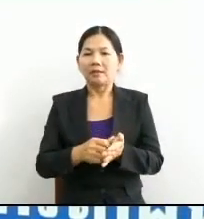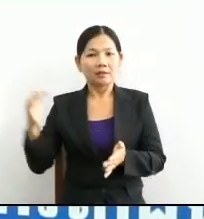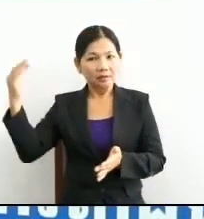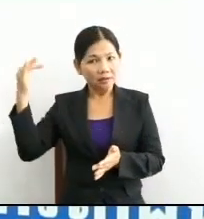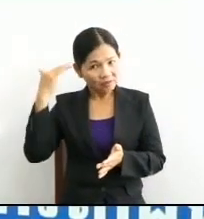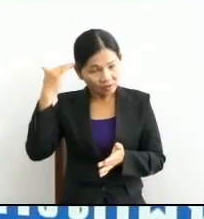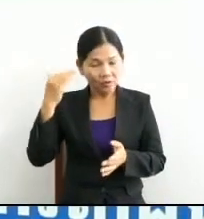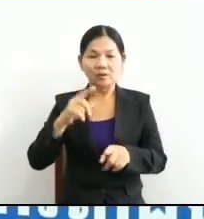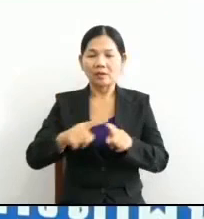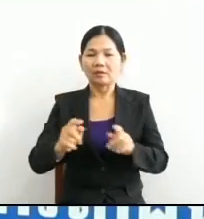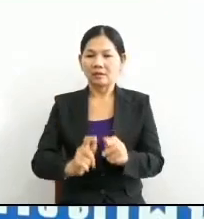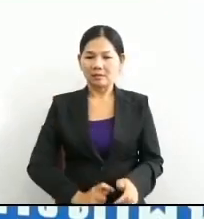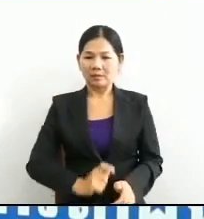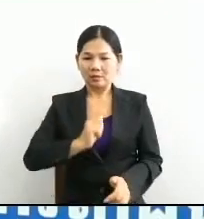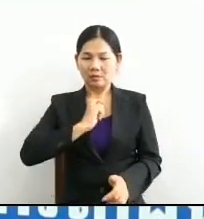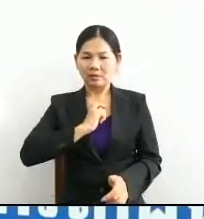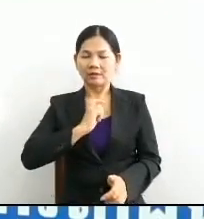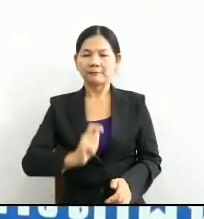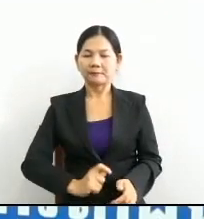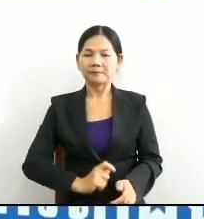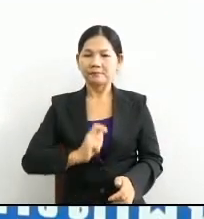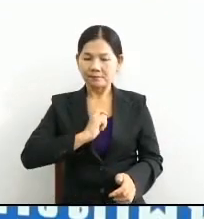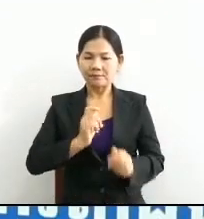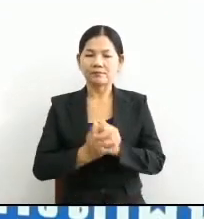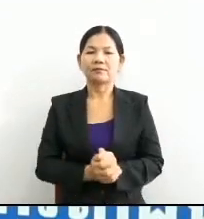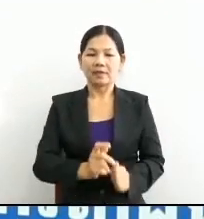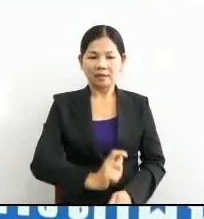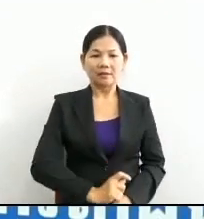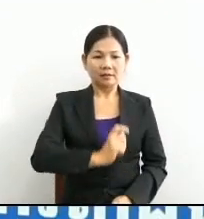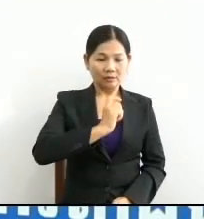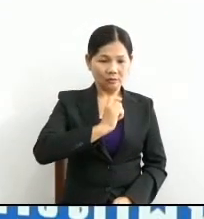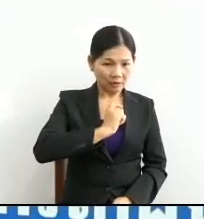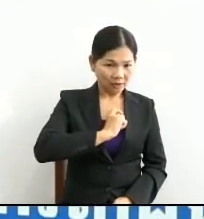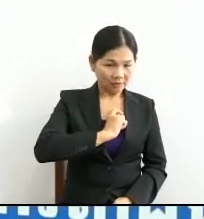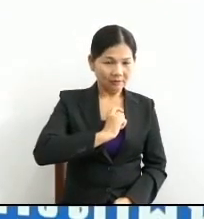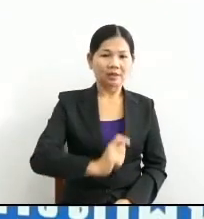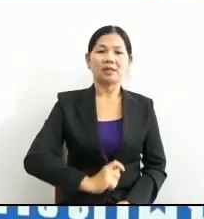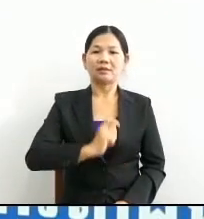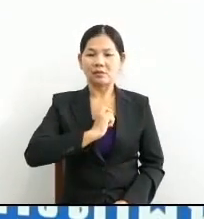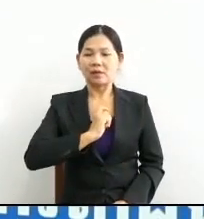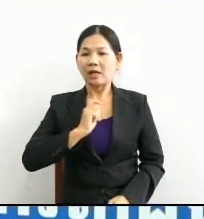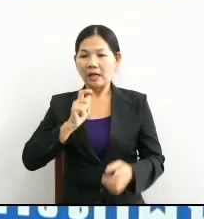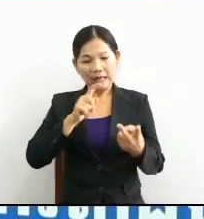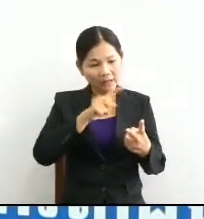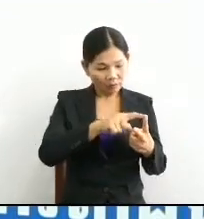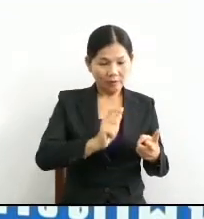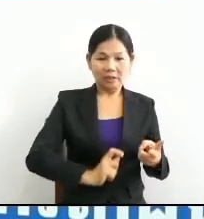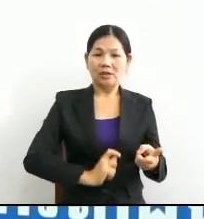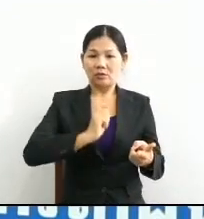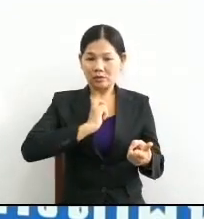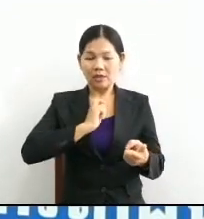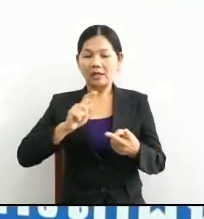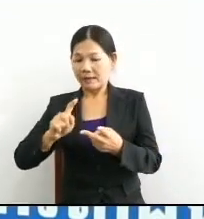này muối cứ ca rụt nơi dễ dàng khai khói khói nè rúa bạc này cứ kẹt tông năng rụt chịt chẳng con đang chấp ba thằng